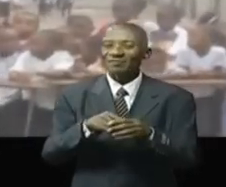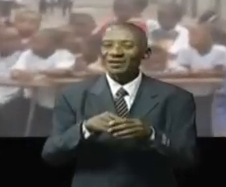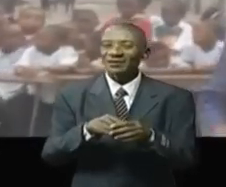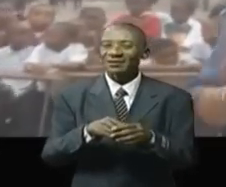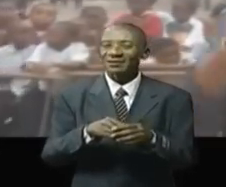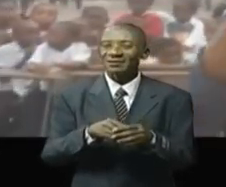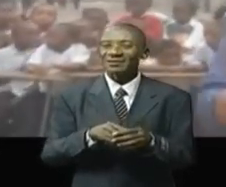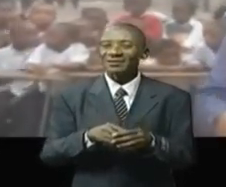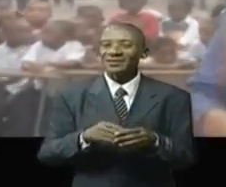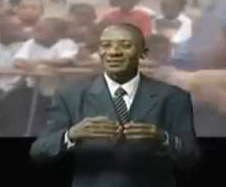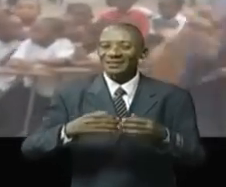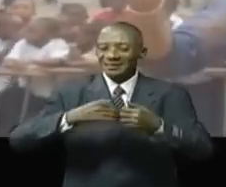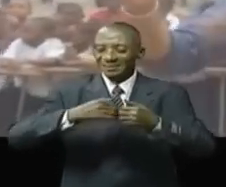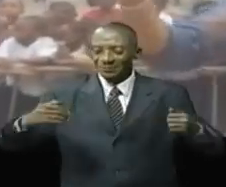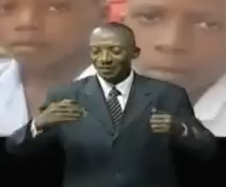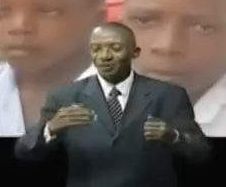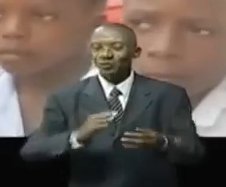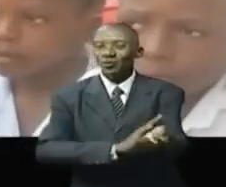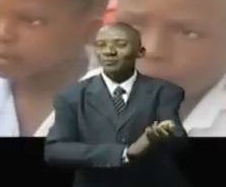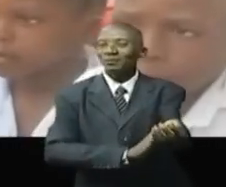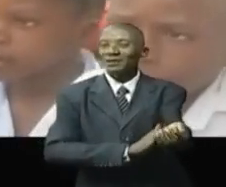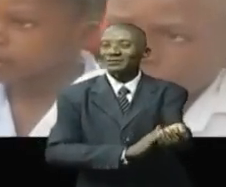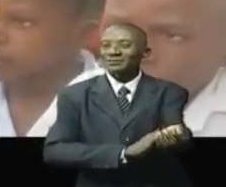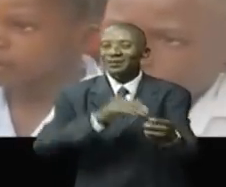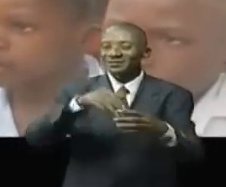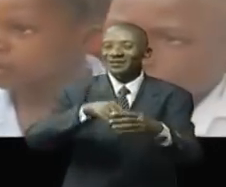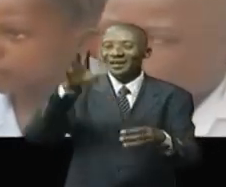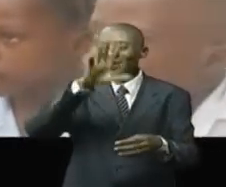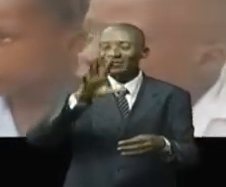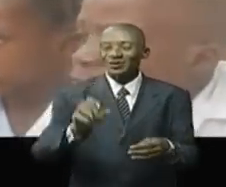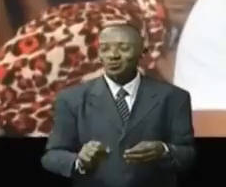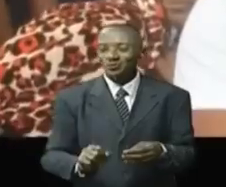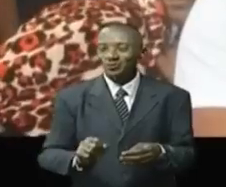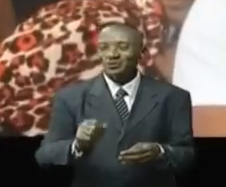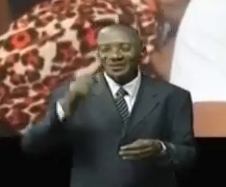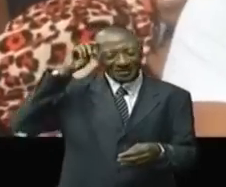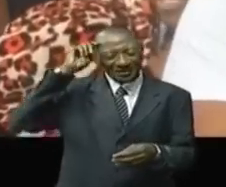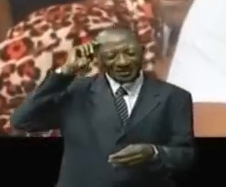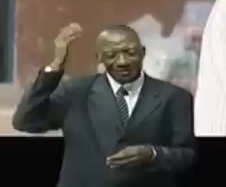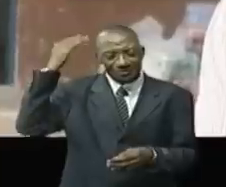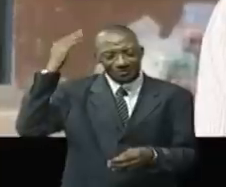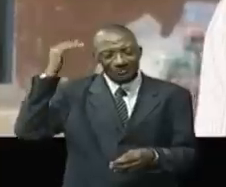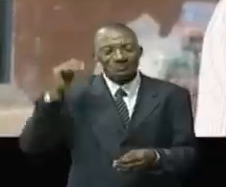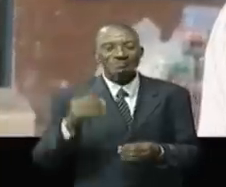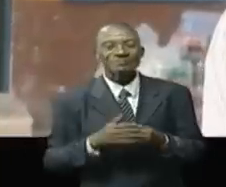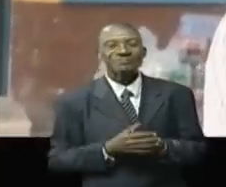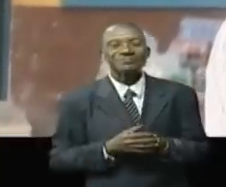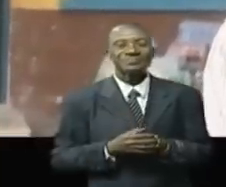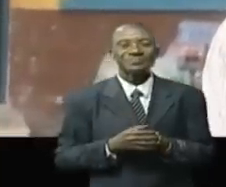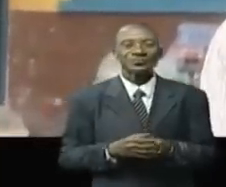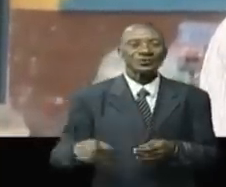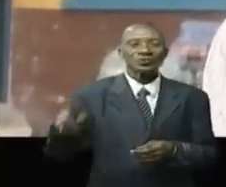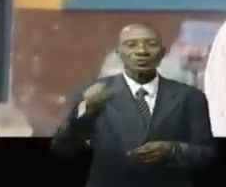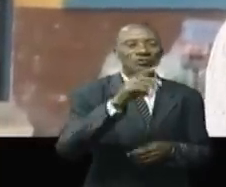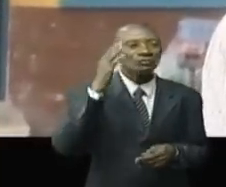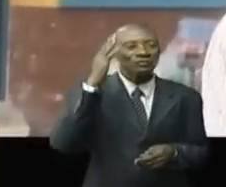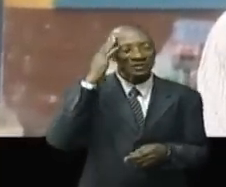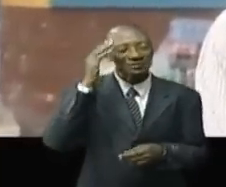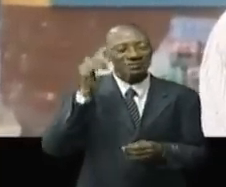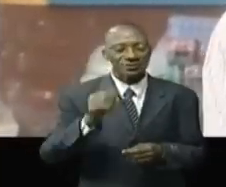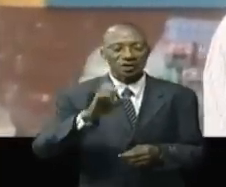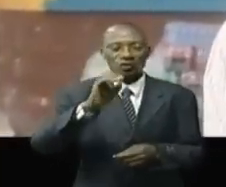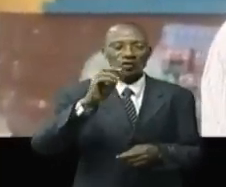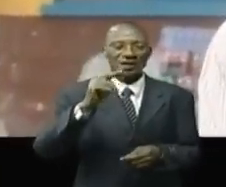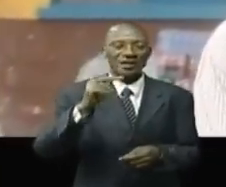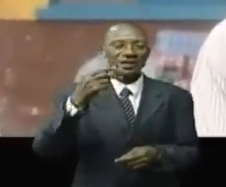avait à ses côtés le secrétaire général de l'ADEF, Roger Marley Lukunga. Comme vous le savez, nous sommes donc l'ONG